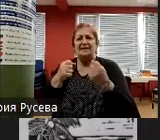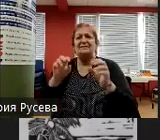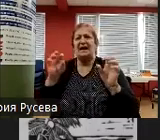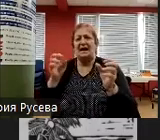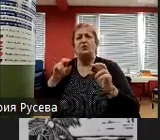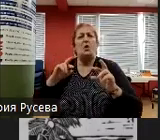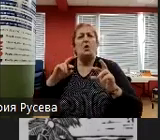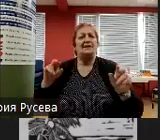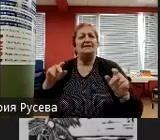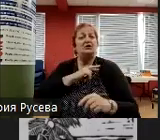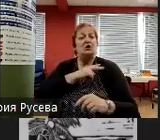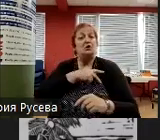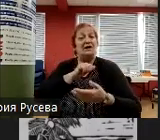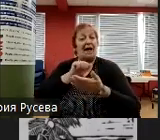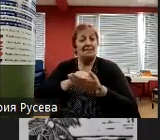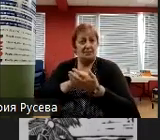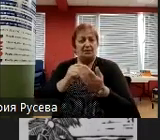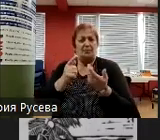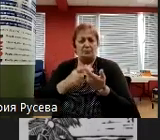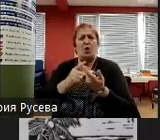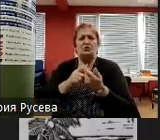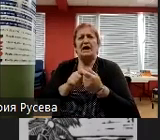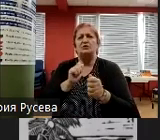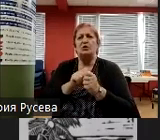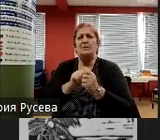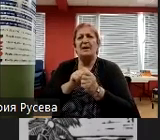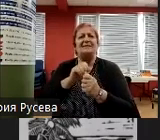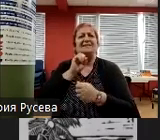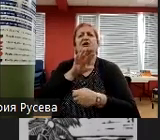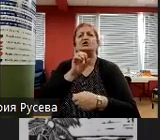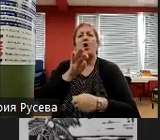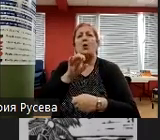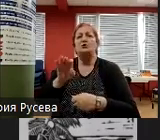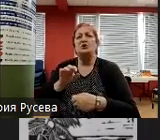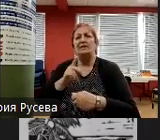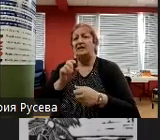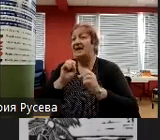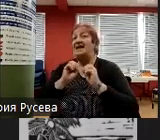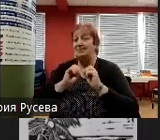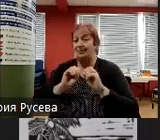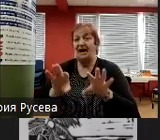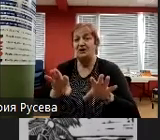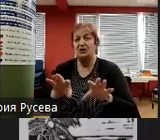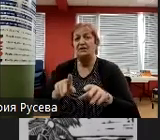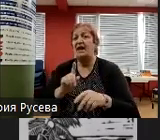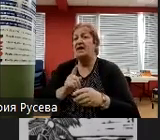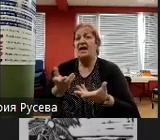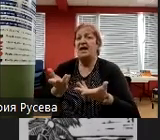различни социални медии, често ли създавате съобщения и да ги изпращате и